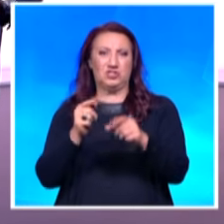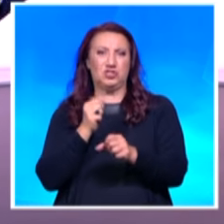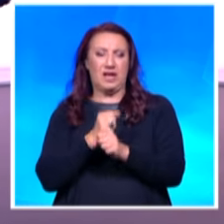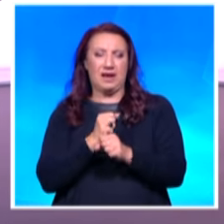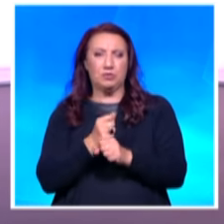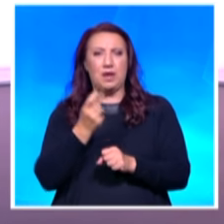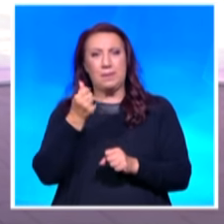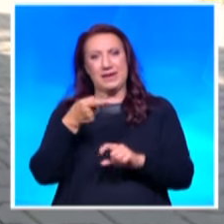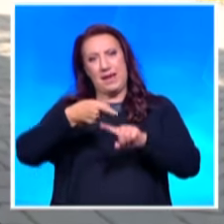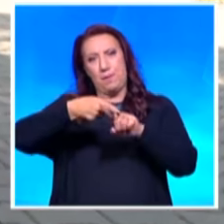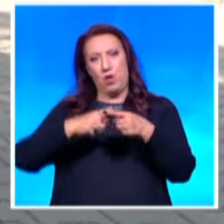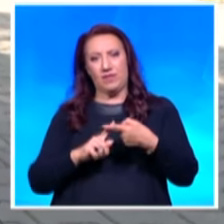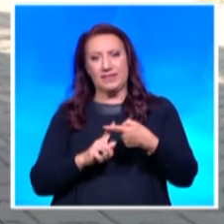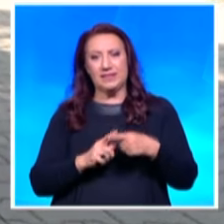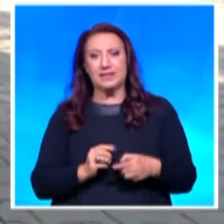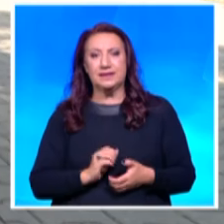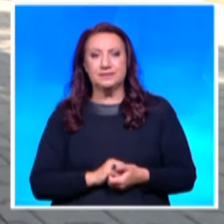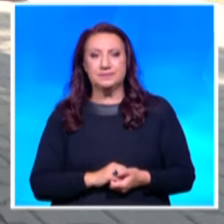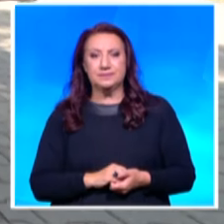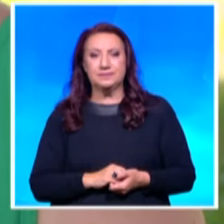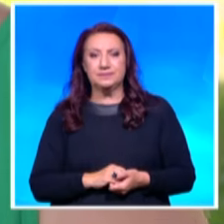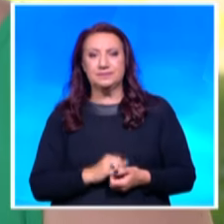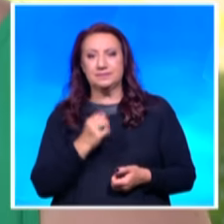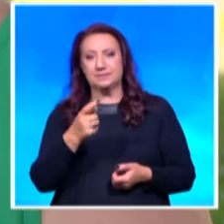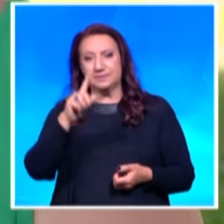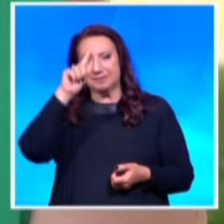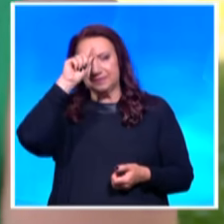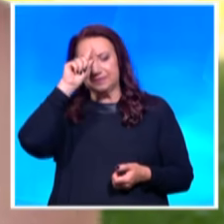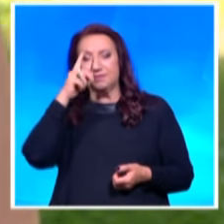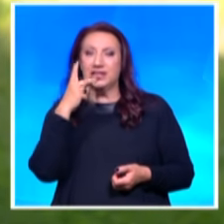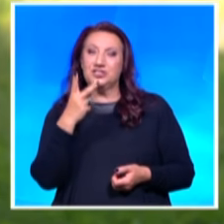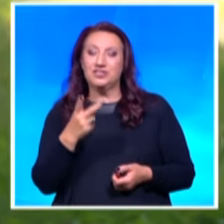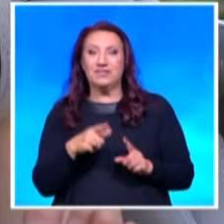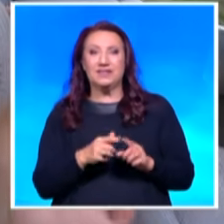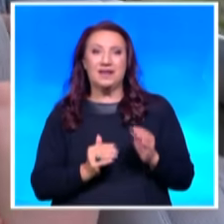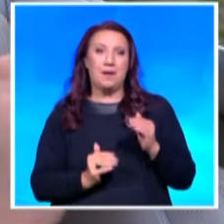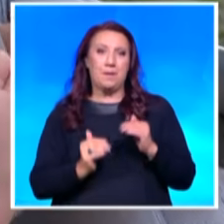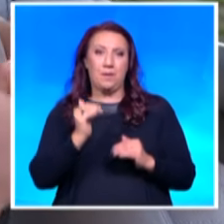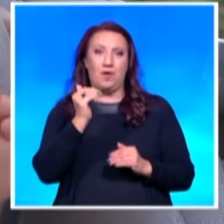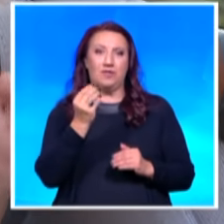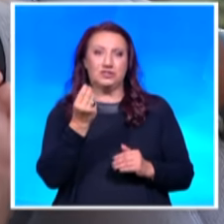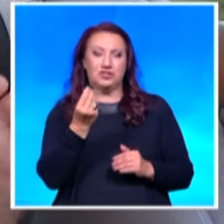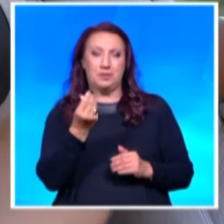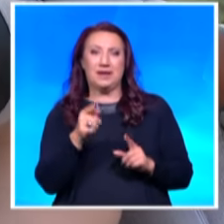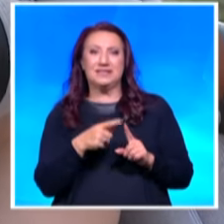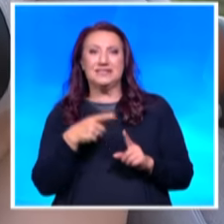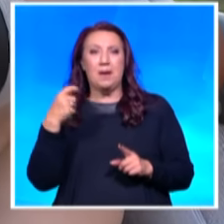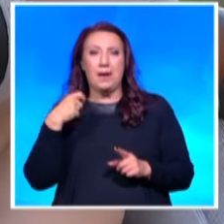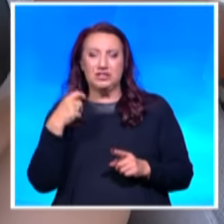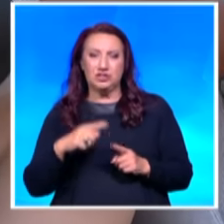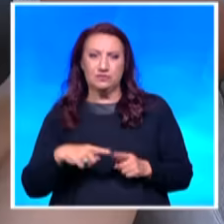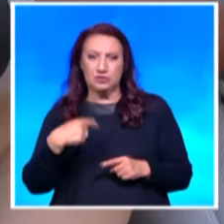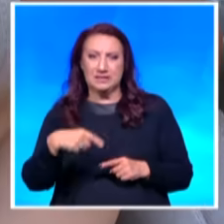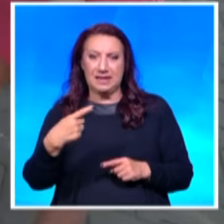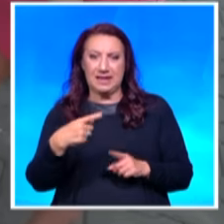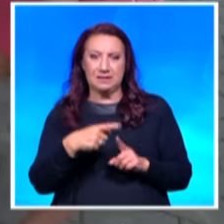наполовина. Гергана Петрова ще усети по-високата сума за втората година от майчинството след няколко месеца. Пресмята,